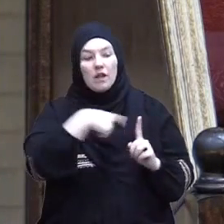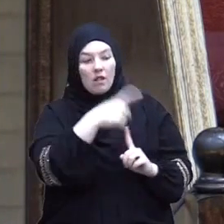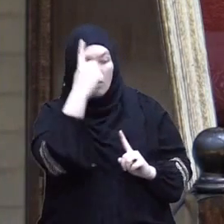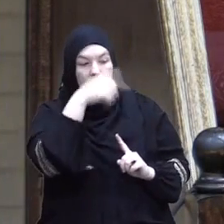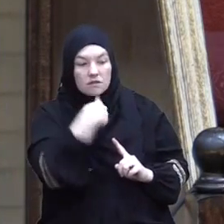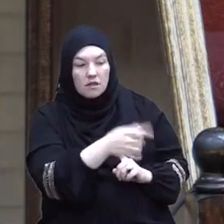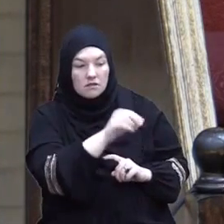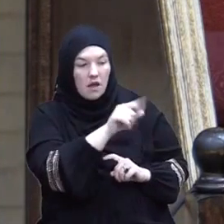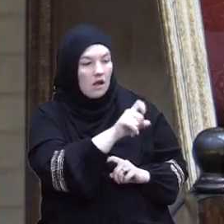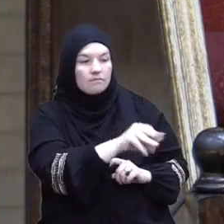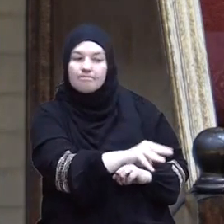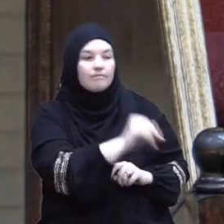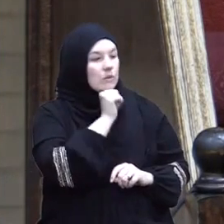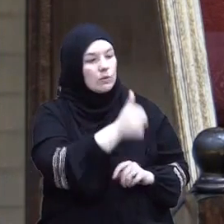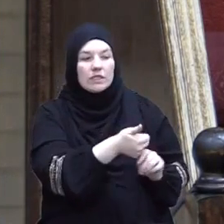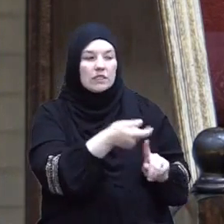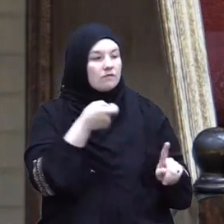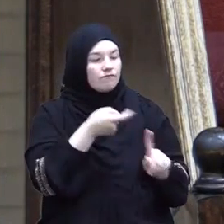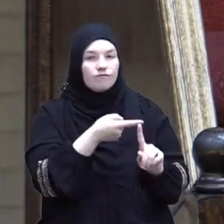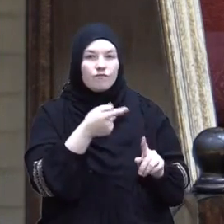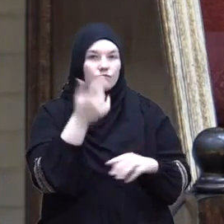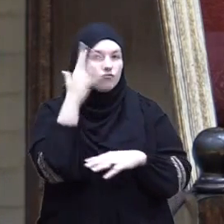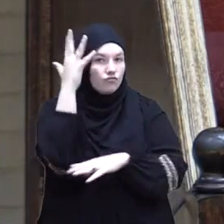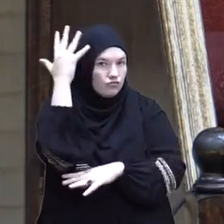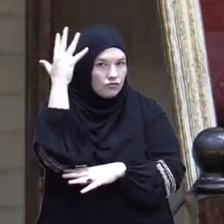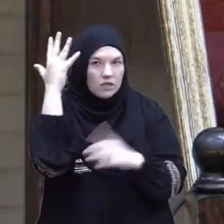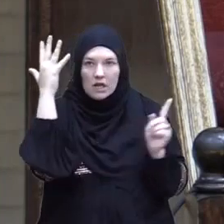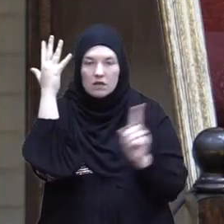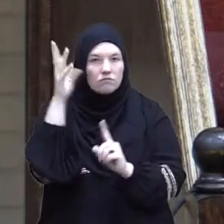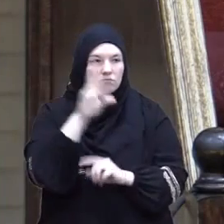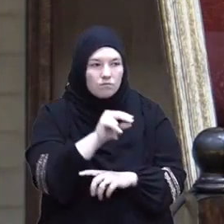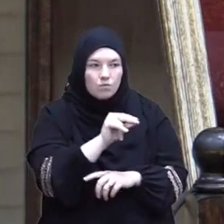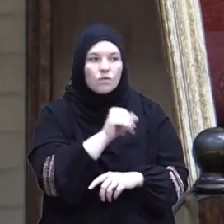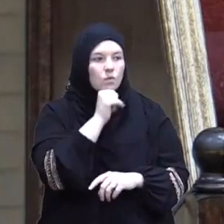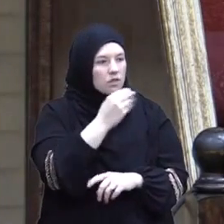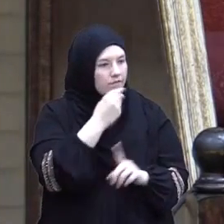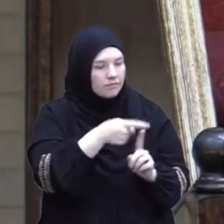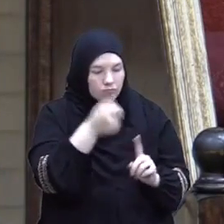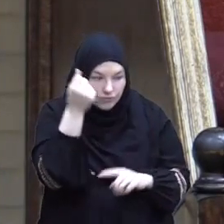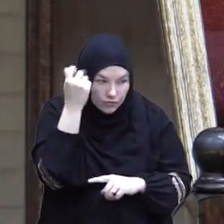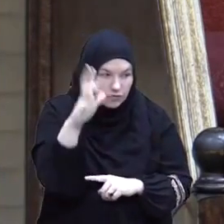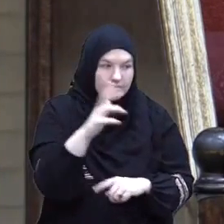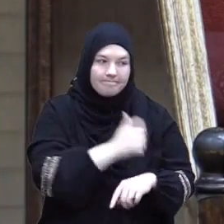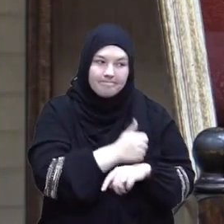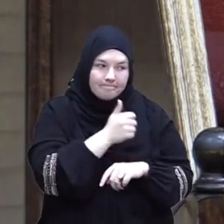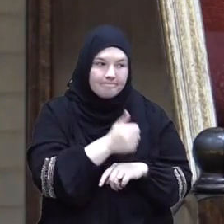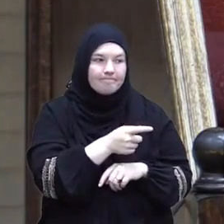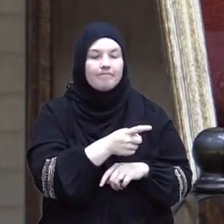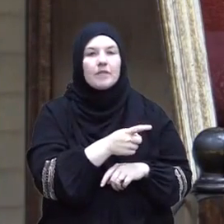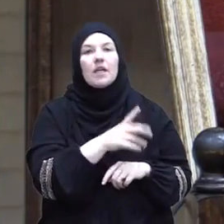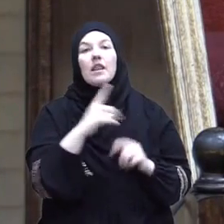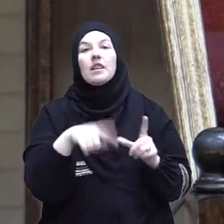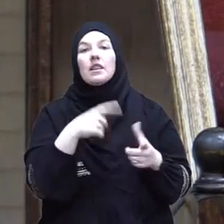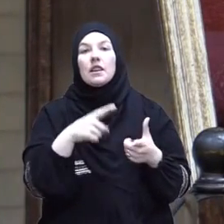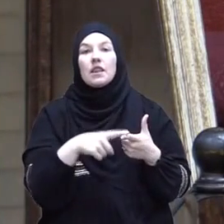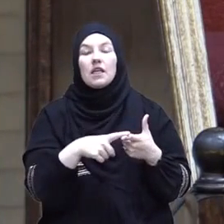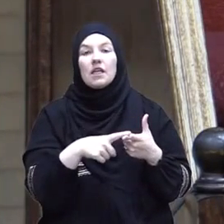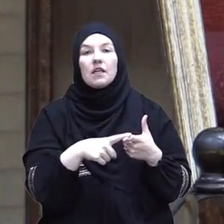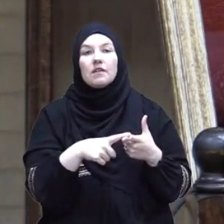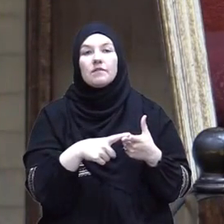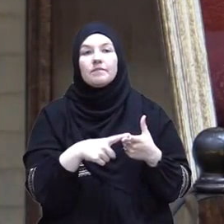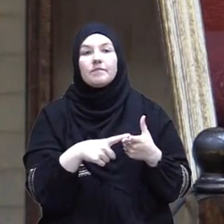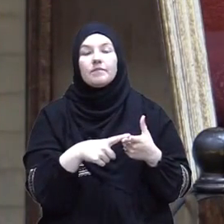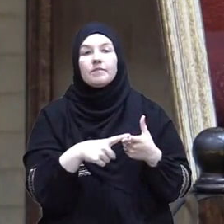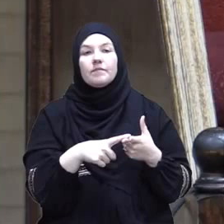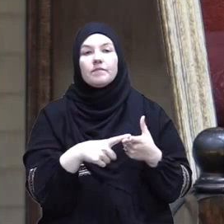says, وَلَقَدْ عَهِدْنَا إِلَىٰ آدَمَ مِنْ قَبْلُ فَنَاسِيَا وَلَمْ نَجِدْ